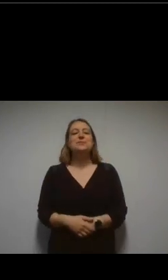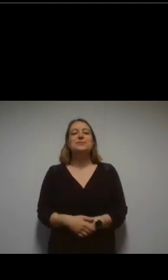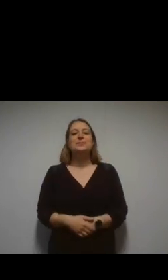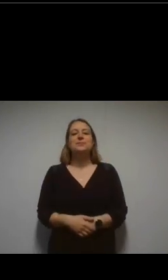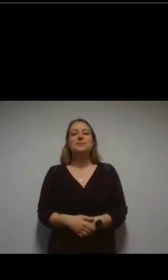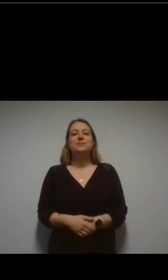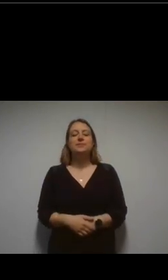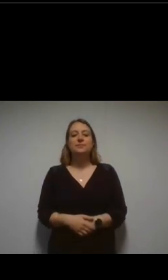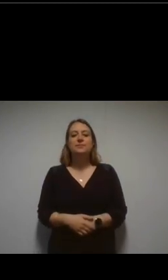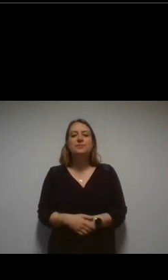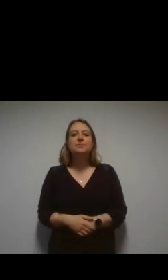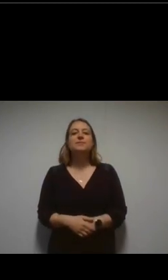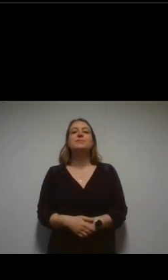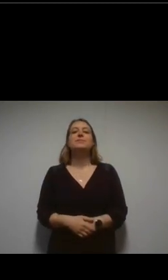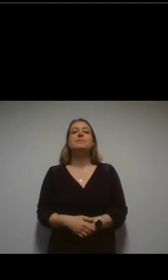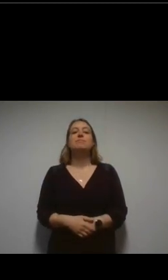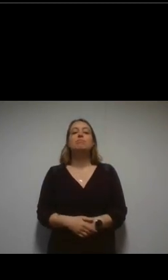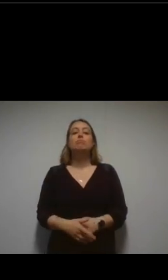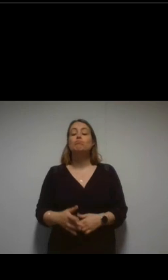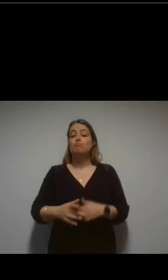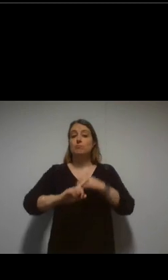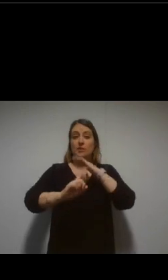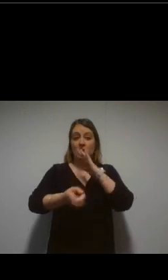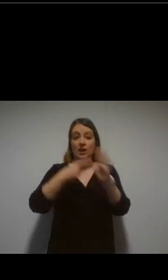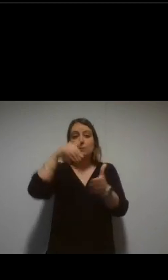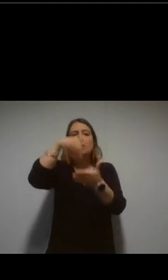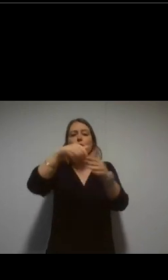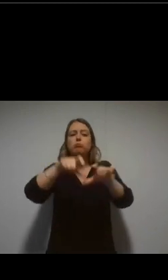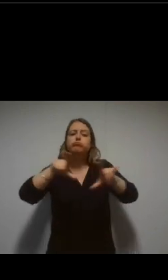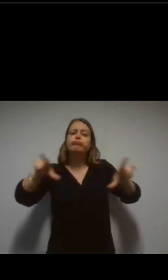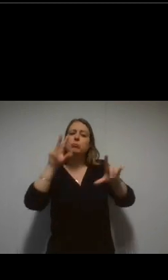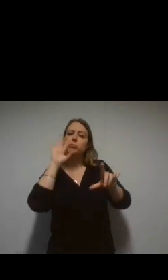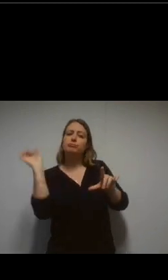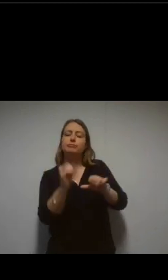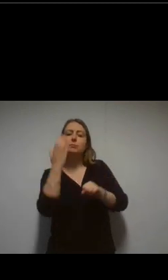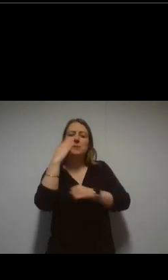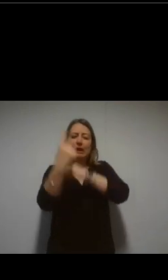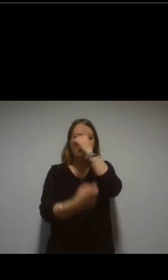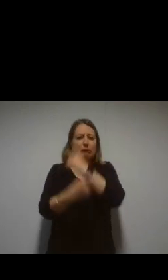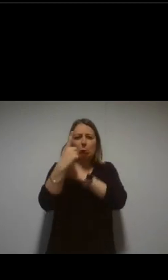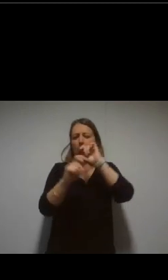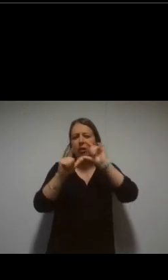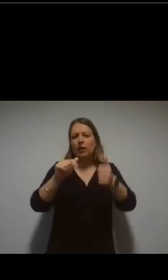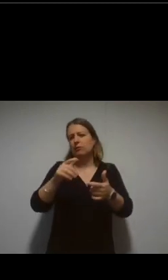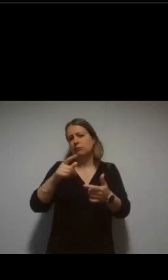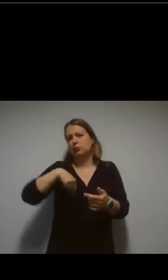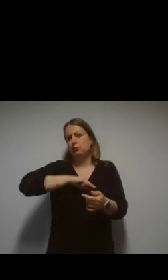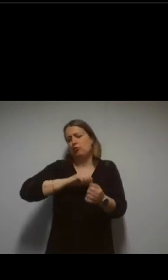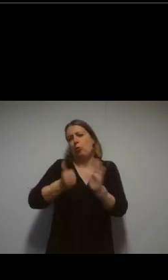remets ici, rendez ce webinaire interactif, on compte sur vous, posez toutes les questions que vous avez à poser dans le chat, on est là pour y répondre.